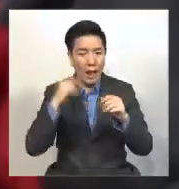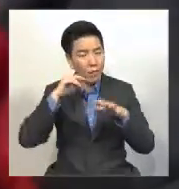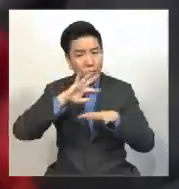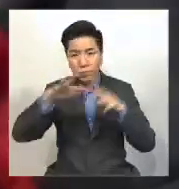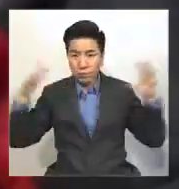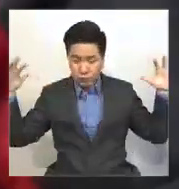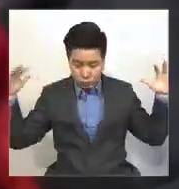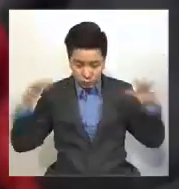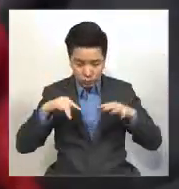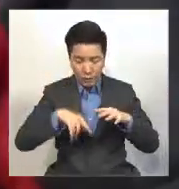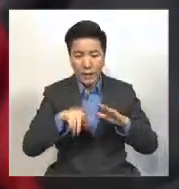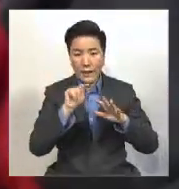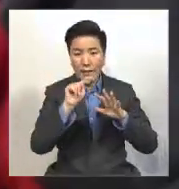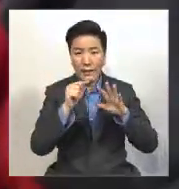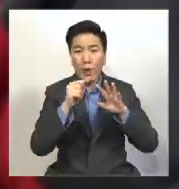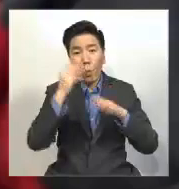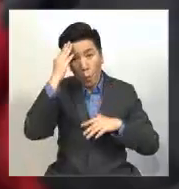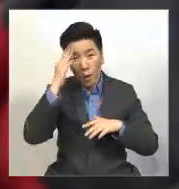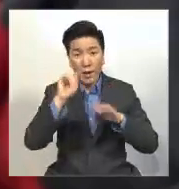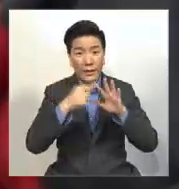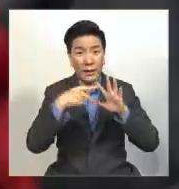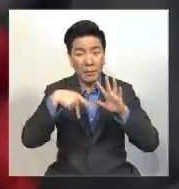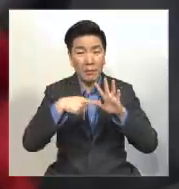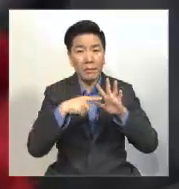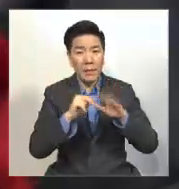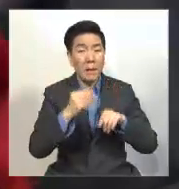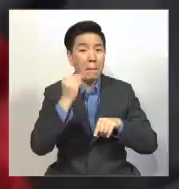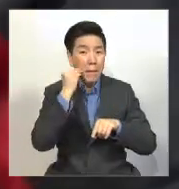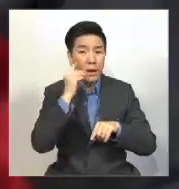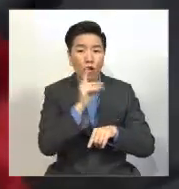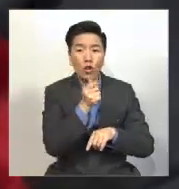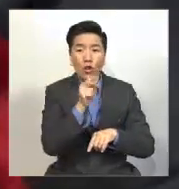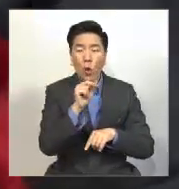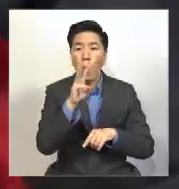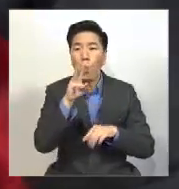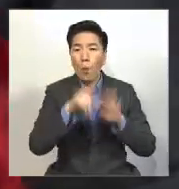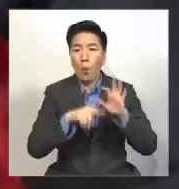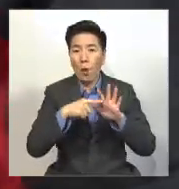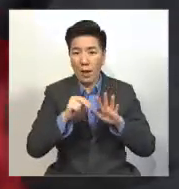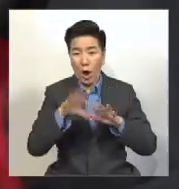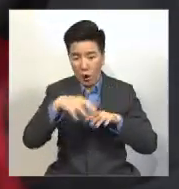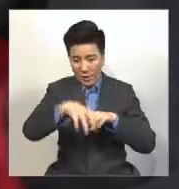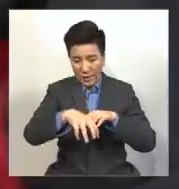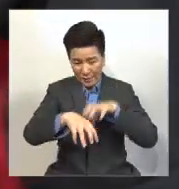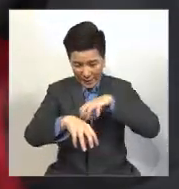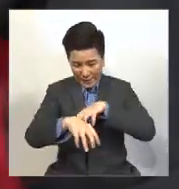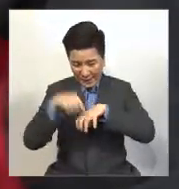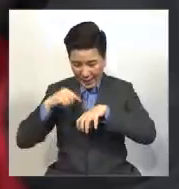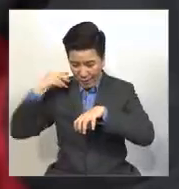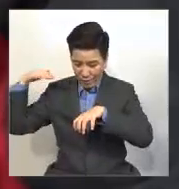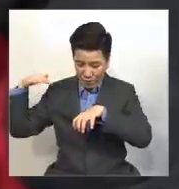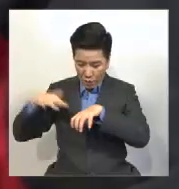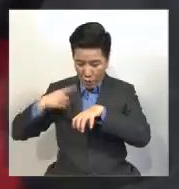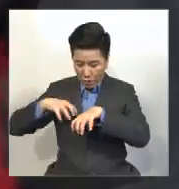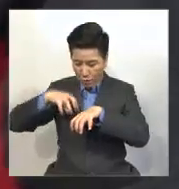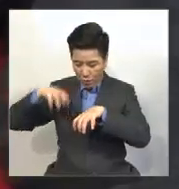อำเภอหัวตะพานครับบ้านดอนว่านซึ่งตรงนี้ก่อนถึงบ้านดอนว่านก็มีโคกบ้านโคกท่าโพบ้านโคก